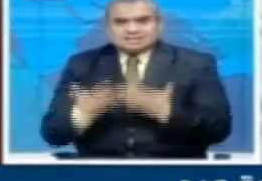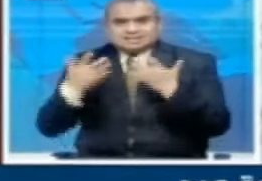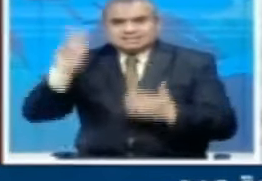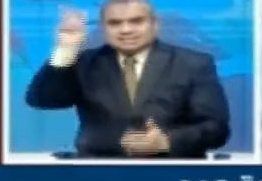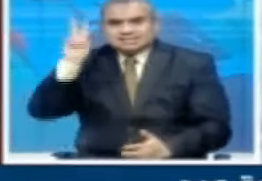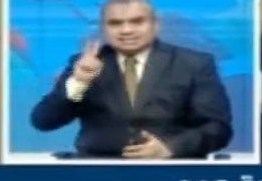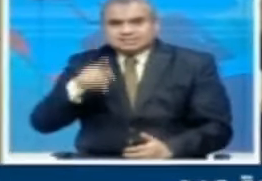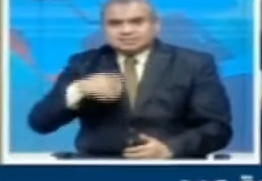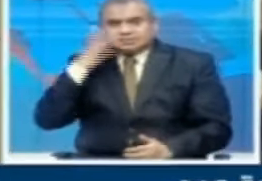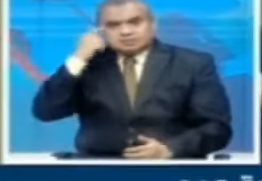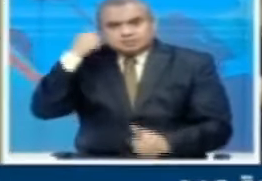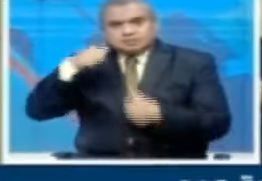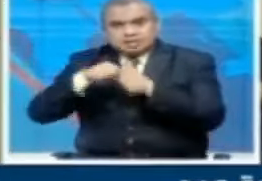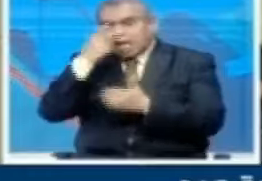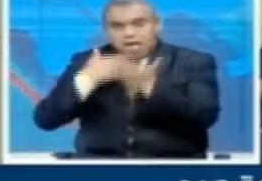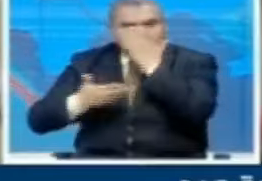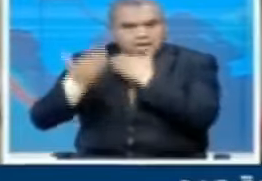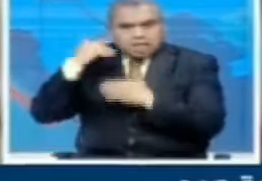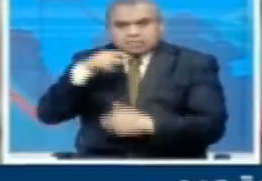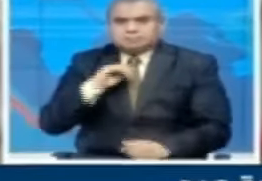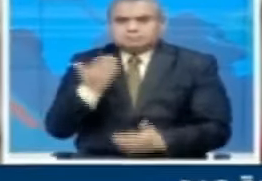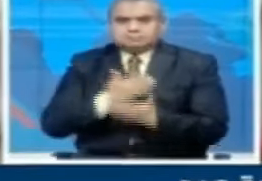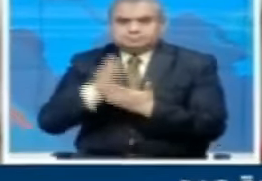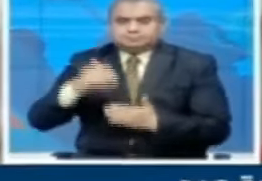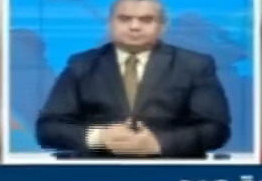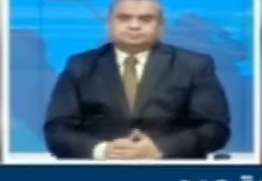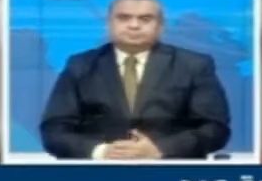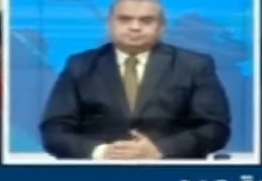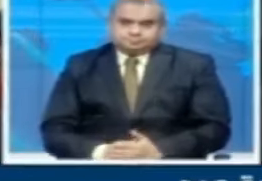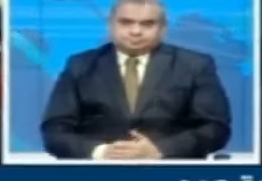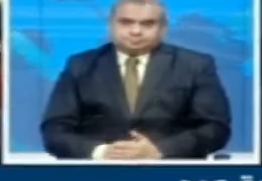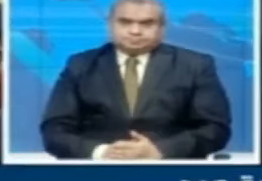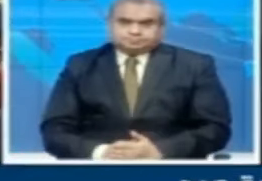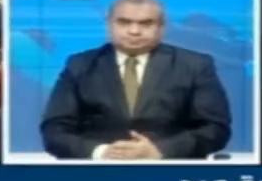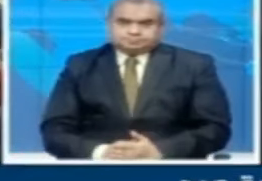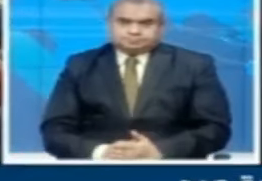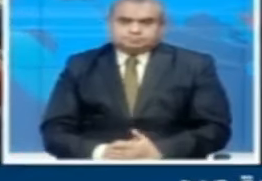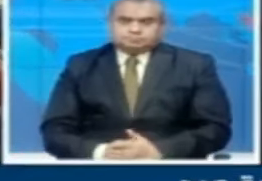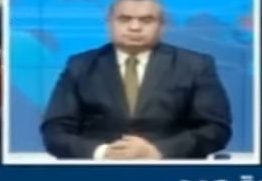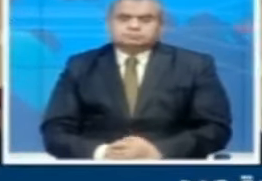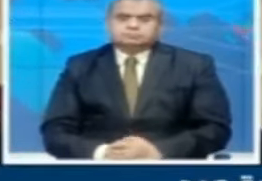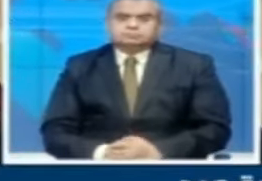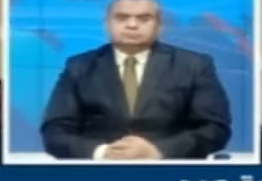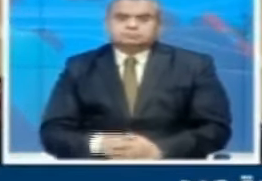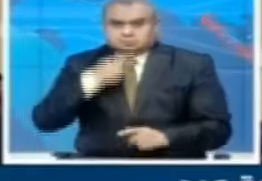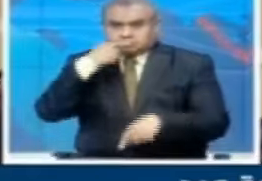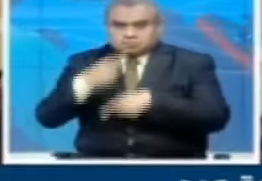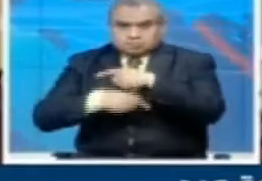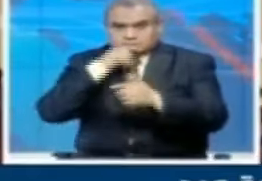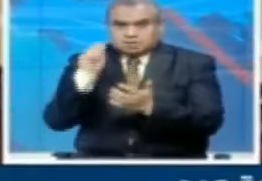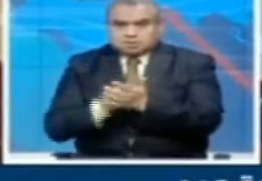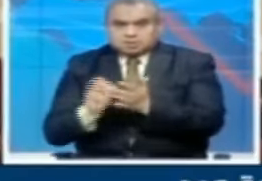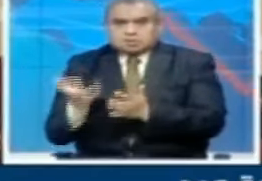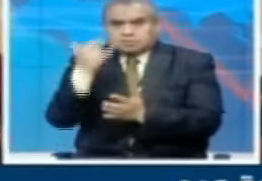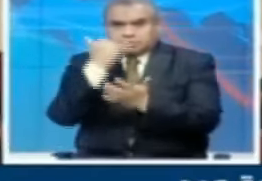دلوقتي ننسى اللي كان وبكرة مليان بالأمان. وقد أقام قطاع